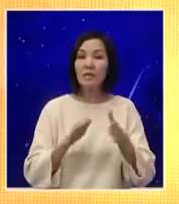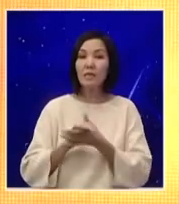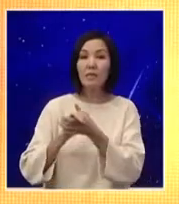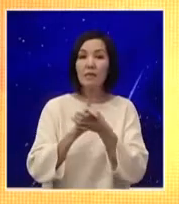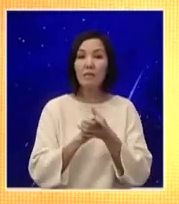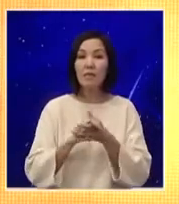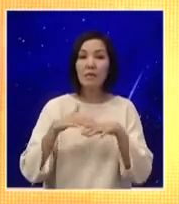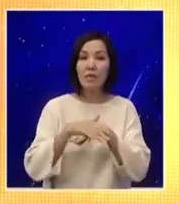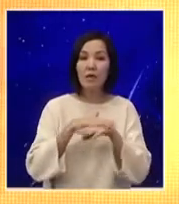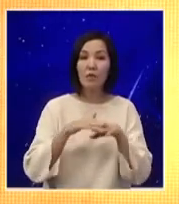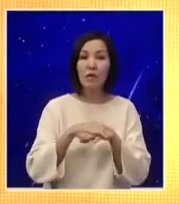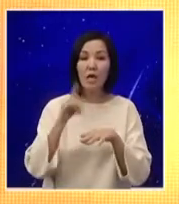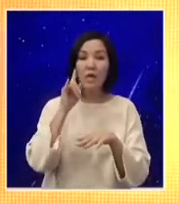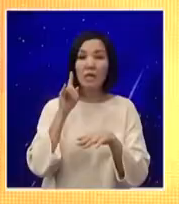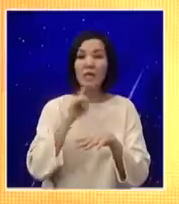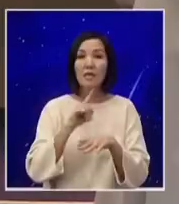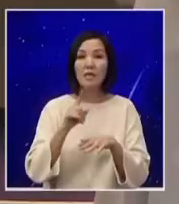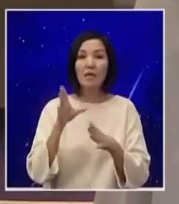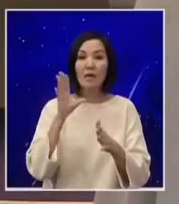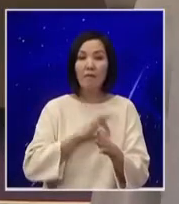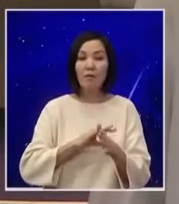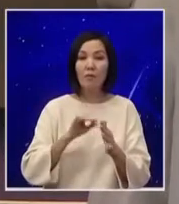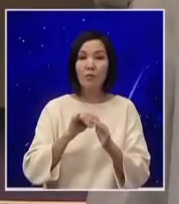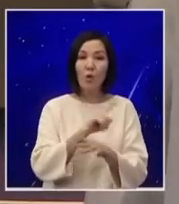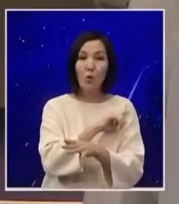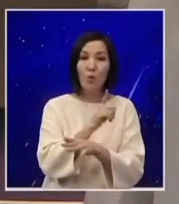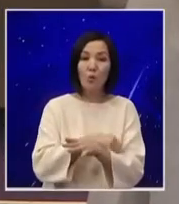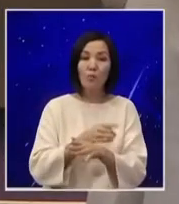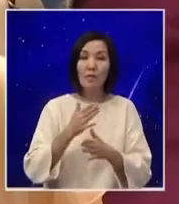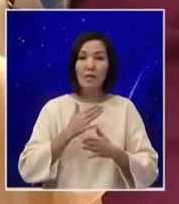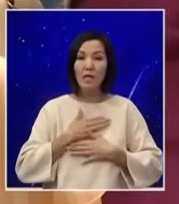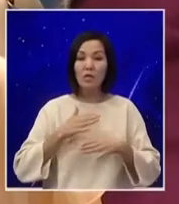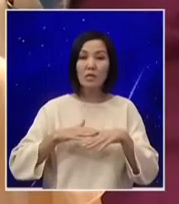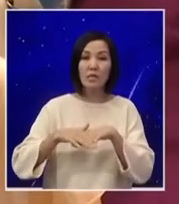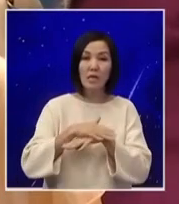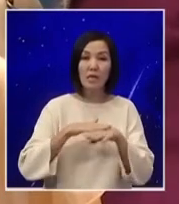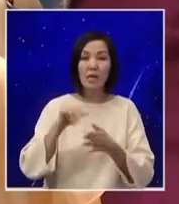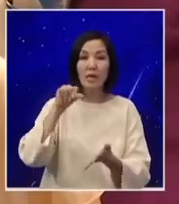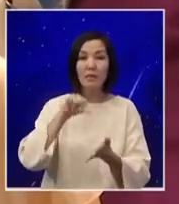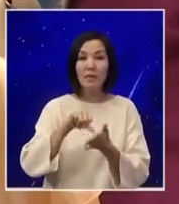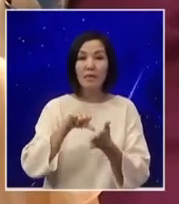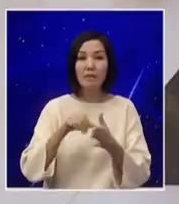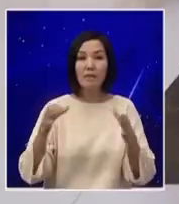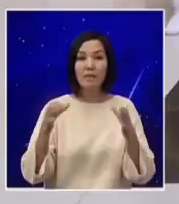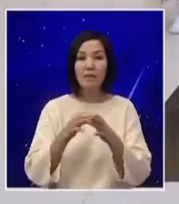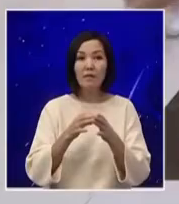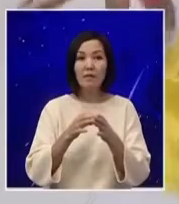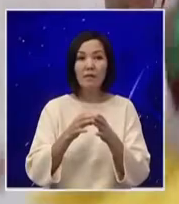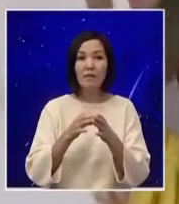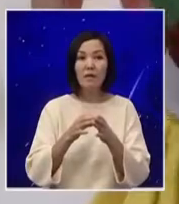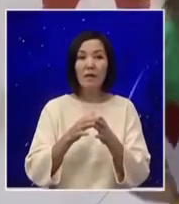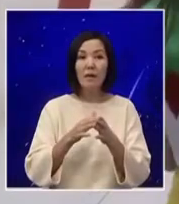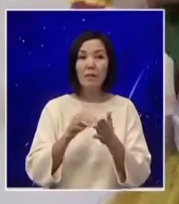и вносить свою лепту в укрепление единства народа нашей страны и на этот раз представители советов старейшин с удовольствием приняли